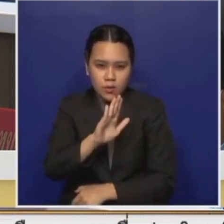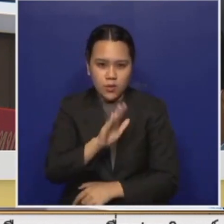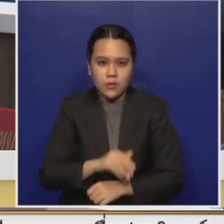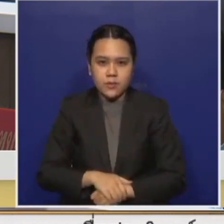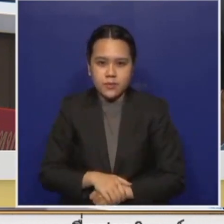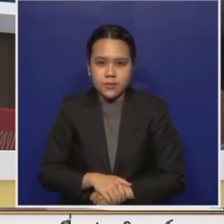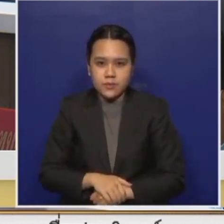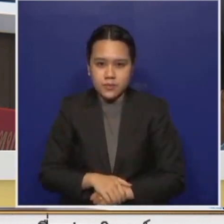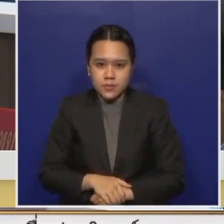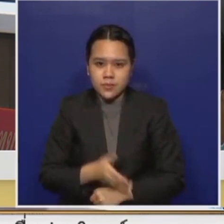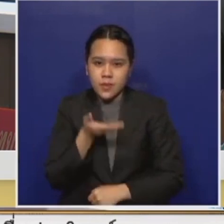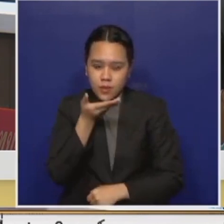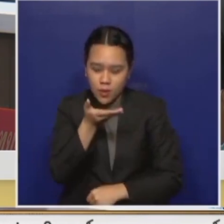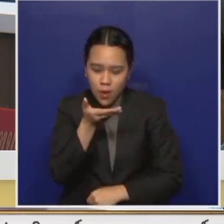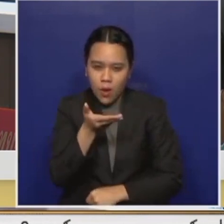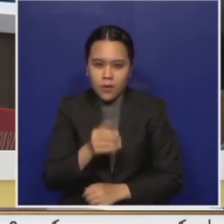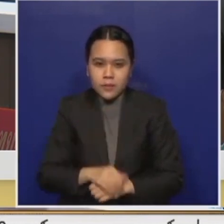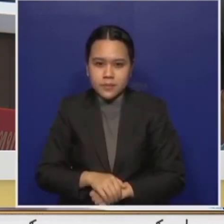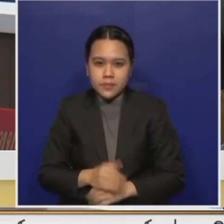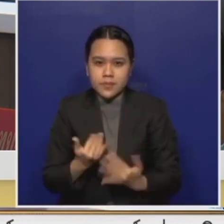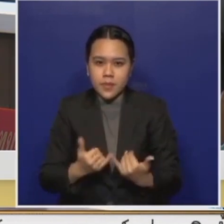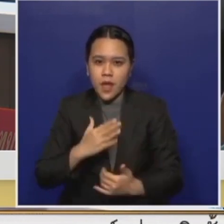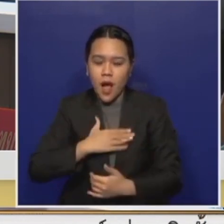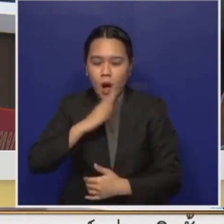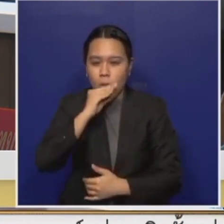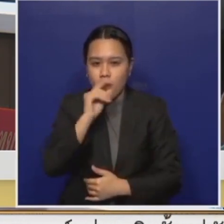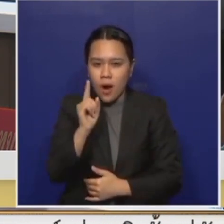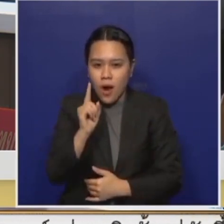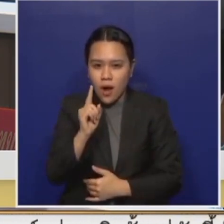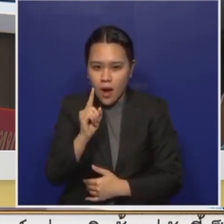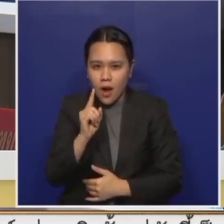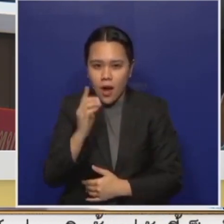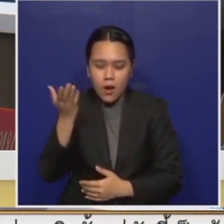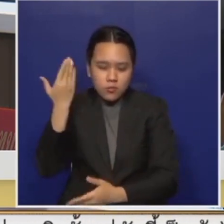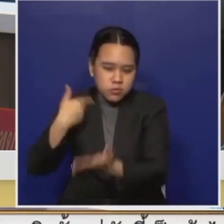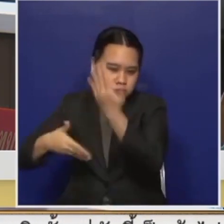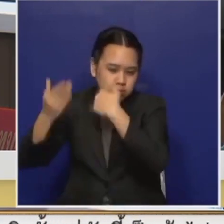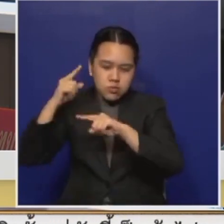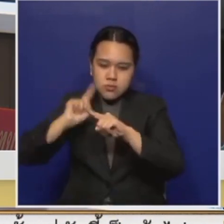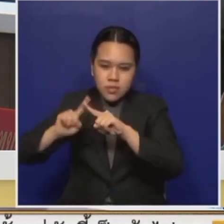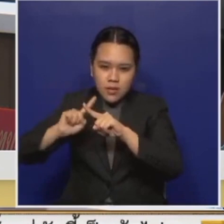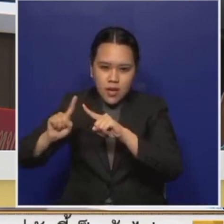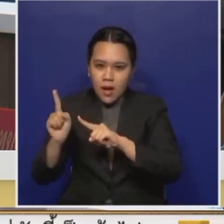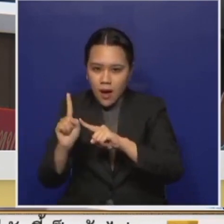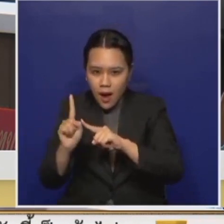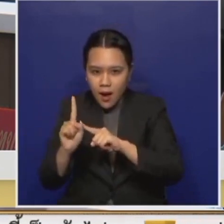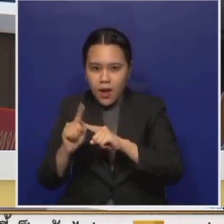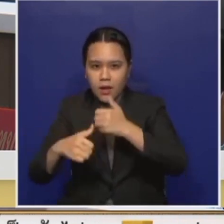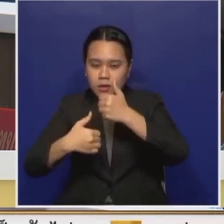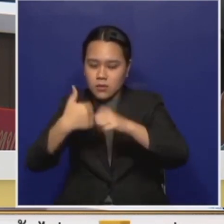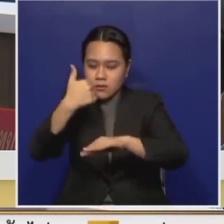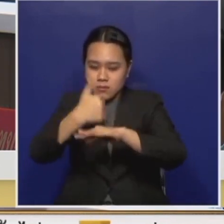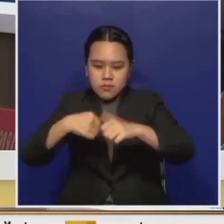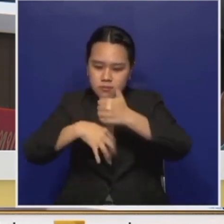ขอใจทานฮครัเอาละ เราไม่พูดกันว่าท่านจะมีที่มาอย่างไรจะวางโครงขายเข้าสู่อำนจ